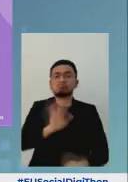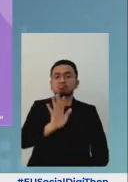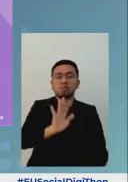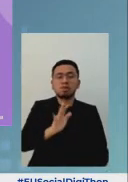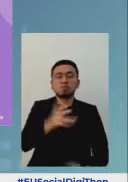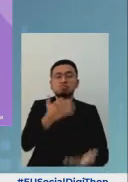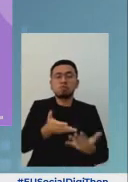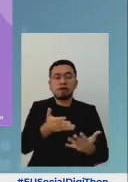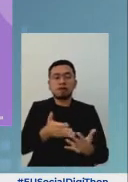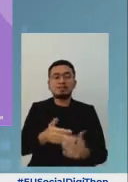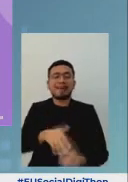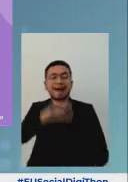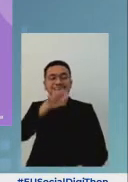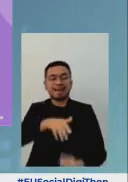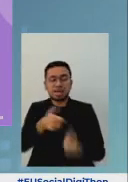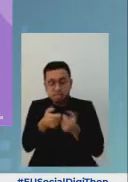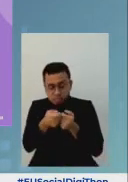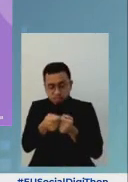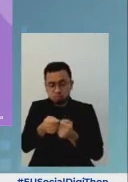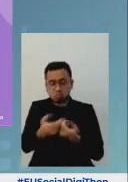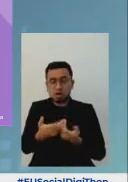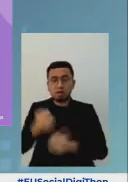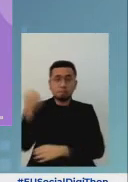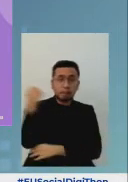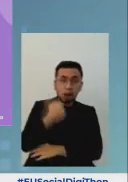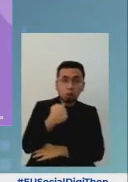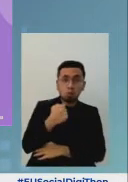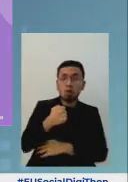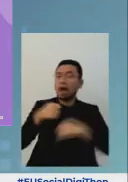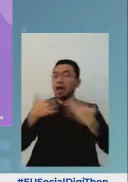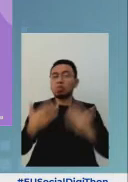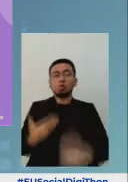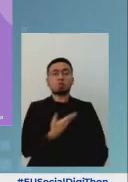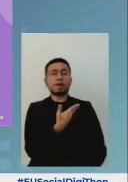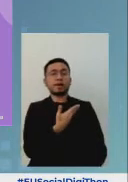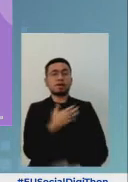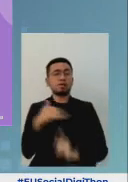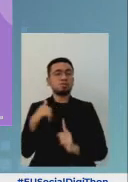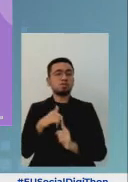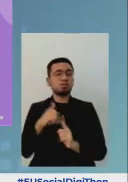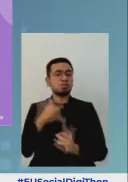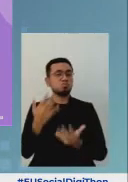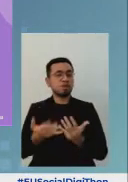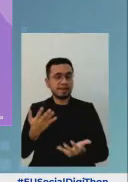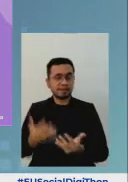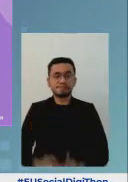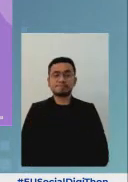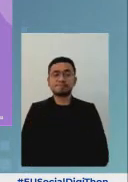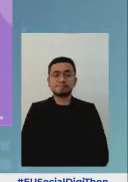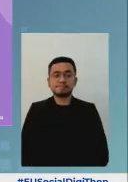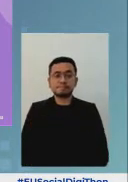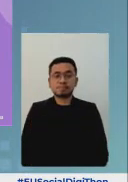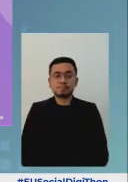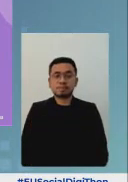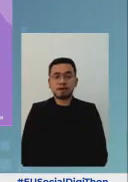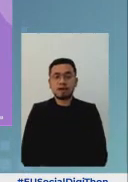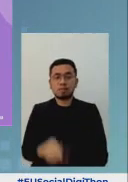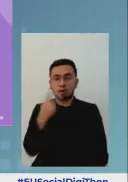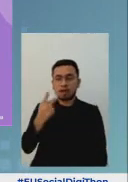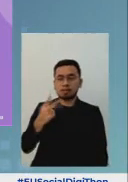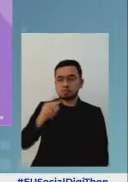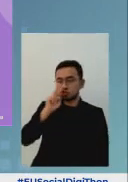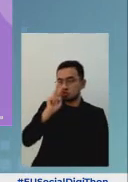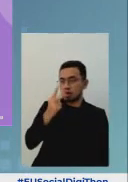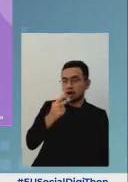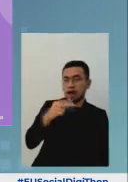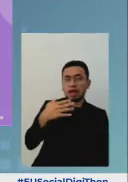korban cyberbullying gitu. Jadi itu perlu dicek lagi. Artinya teman-teman, kalau misalnya ada saudara kita ya,